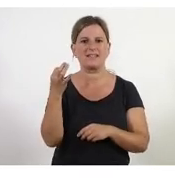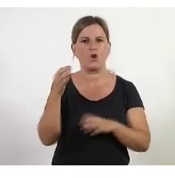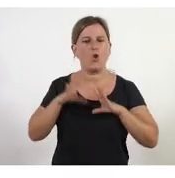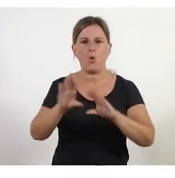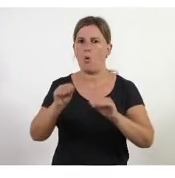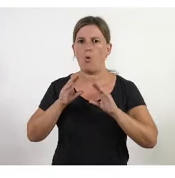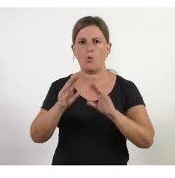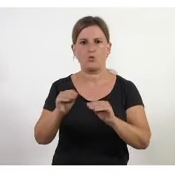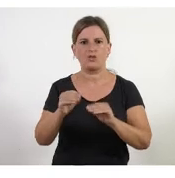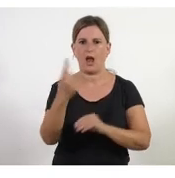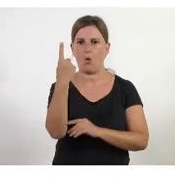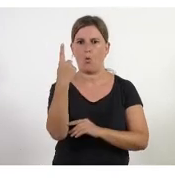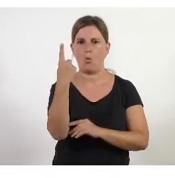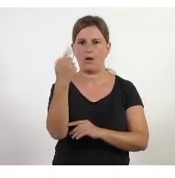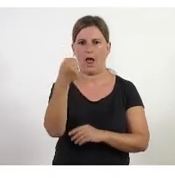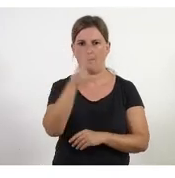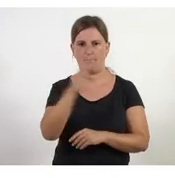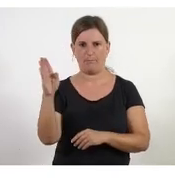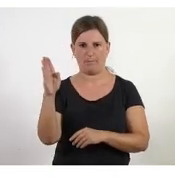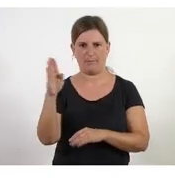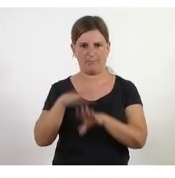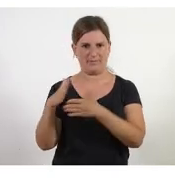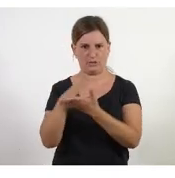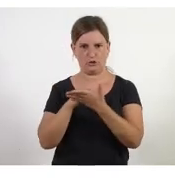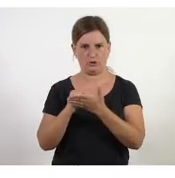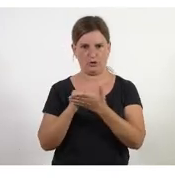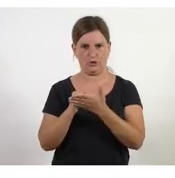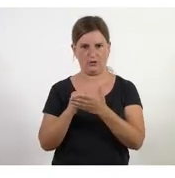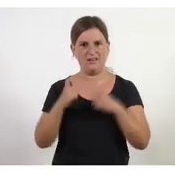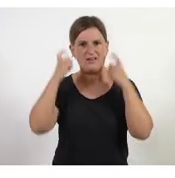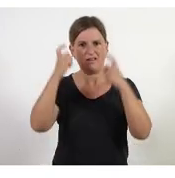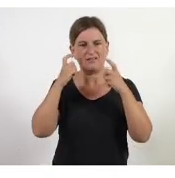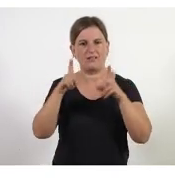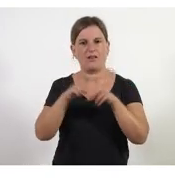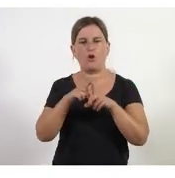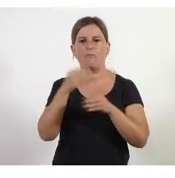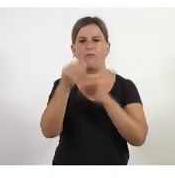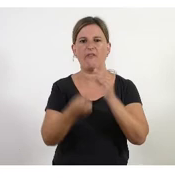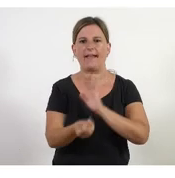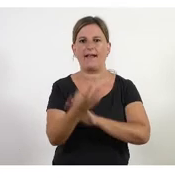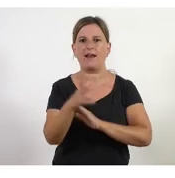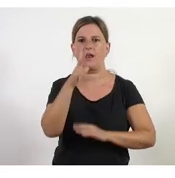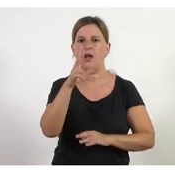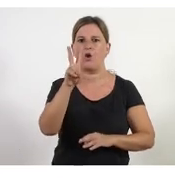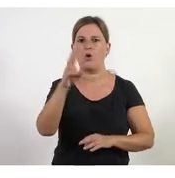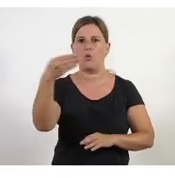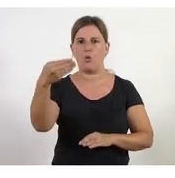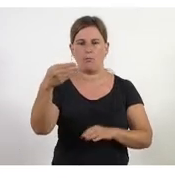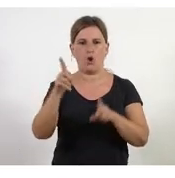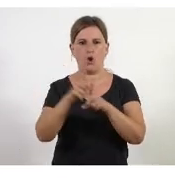servir una aplicació. Ells en diuen que això és el hub, és el punt d'unió de totes les altres